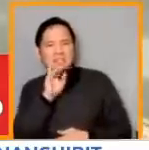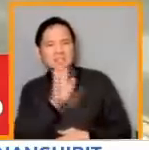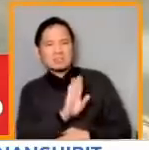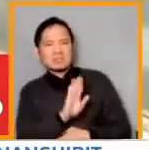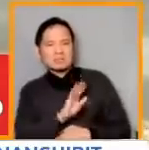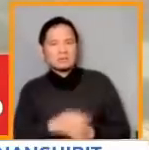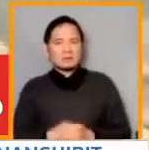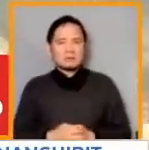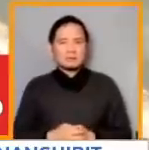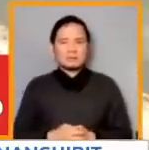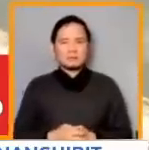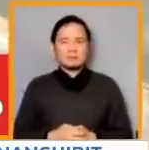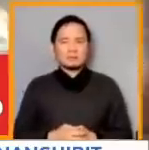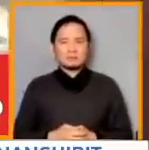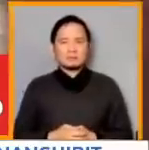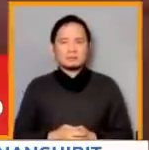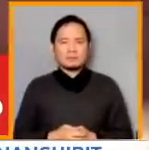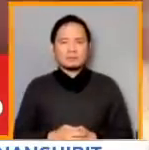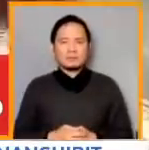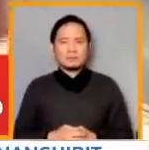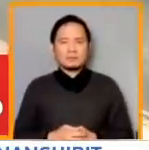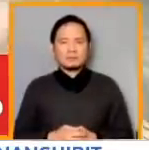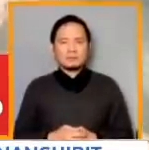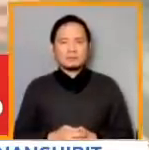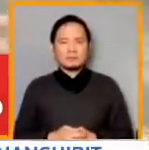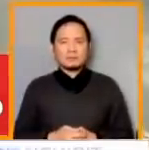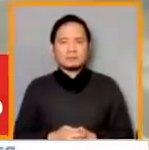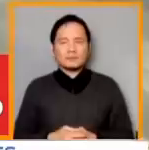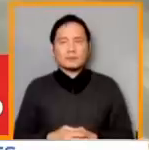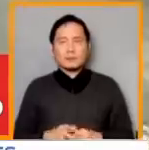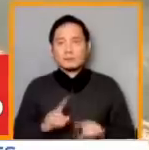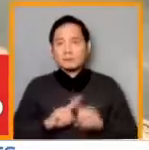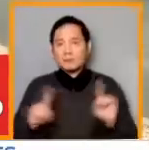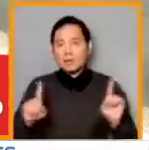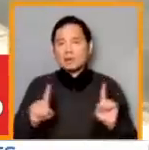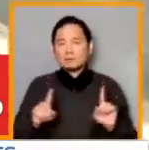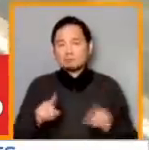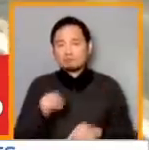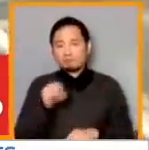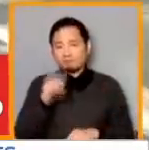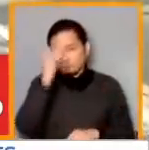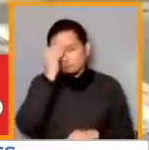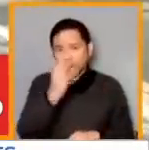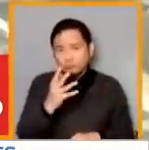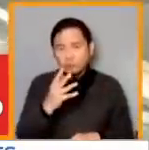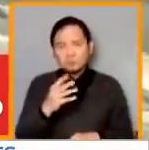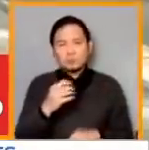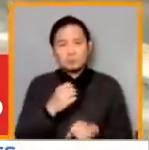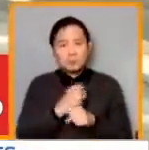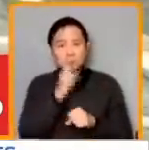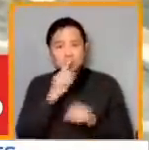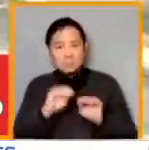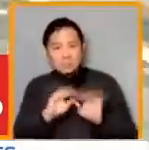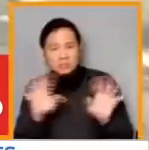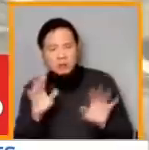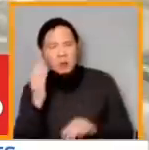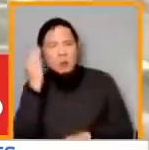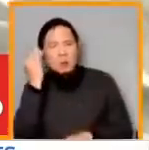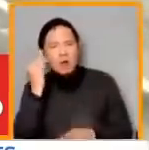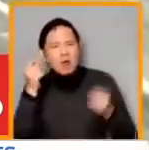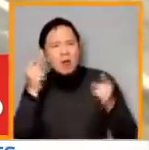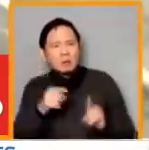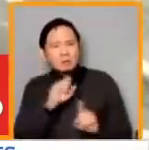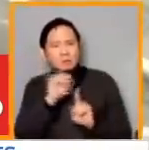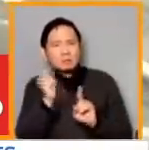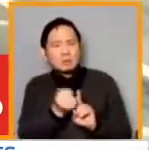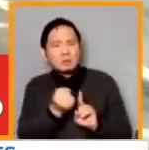mga woes ng mga commuters natin. Pero para alamin natin at maliwanagan pa tayo kung bakit nga ba ganito ang sitwasyon